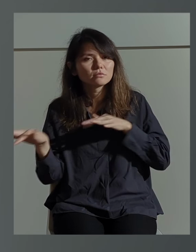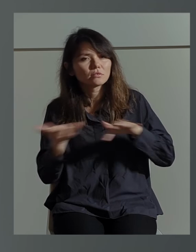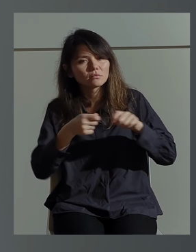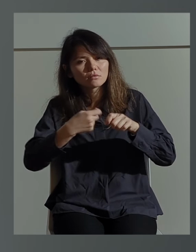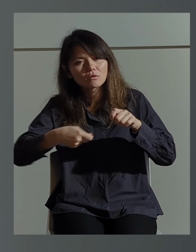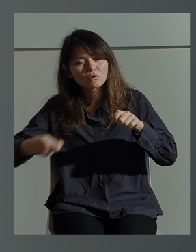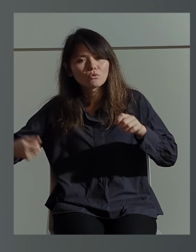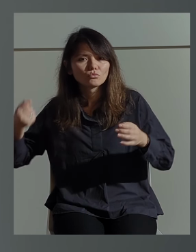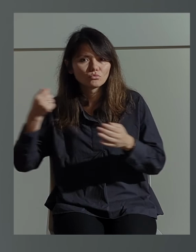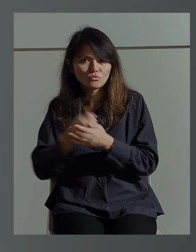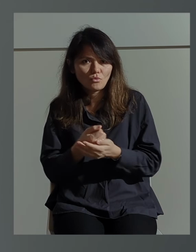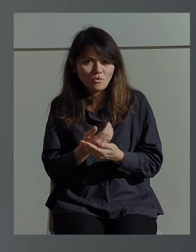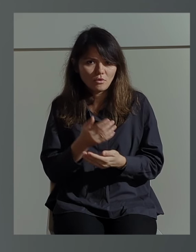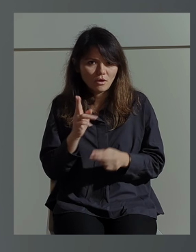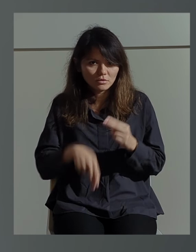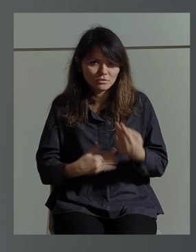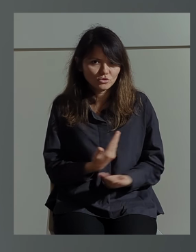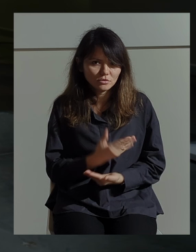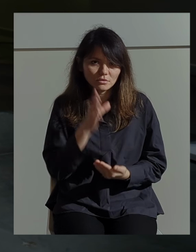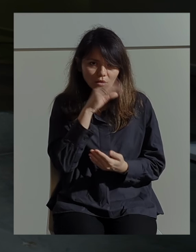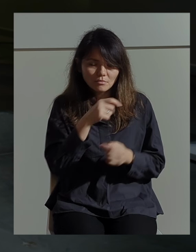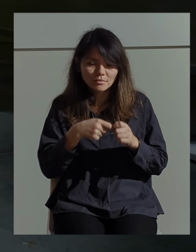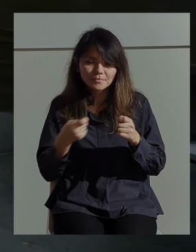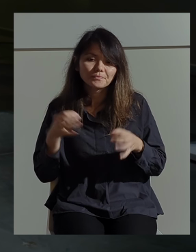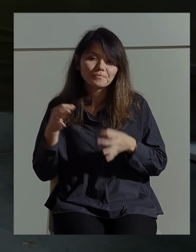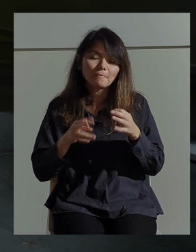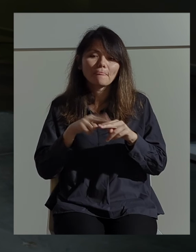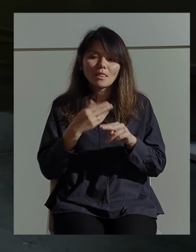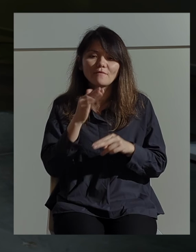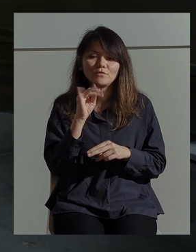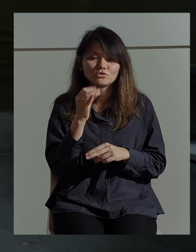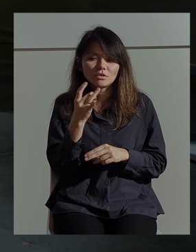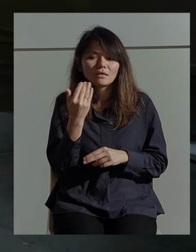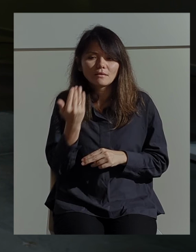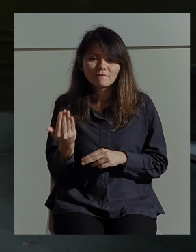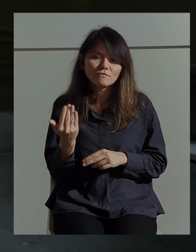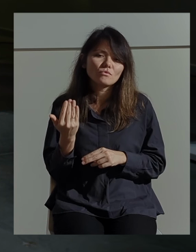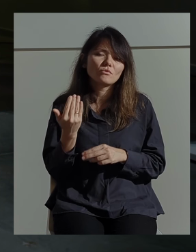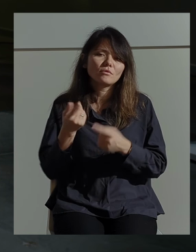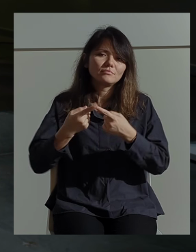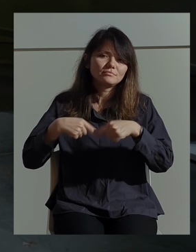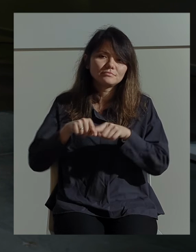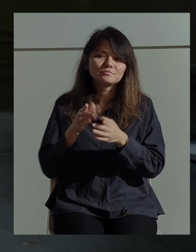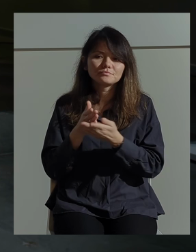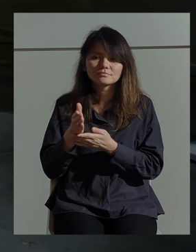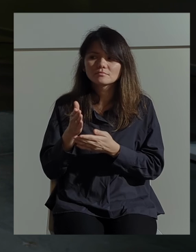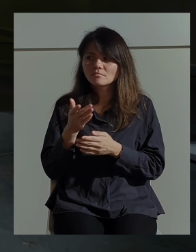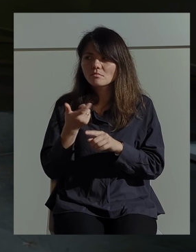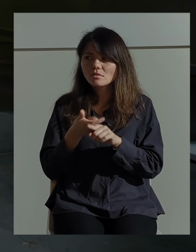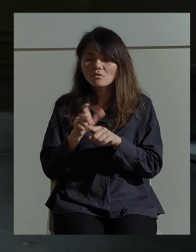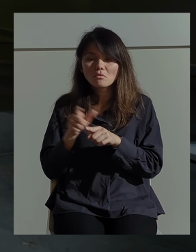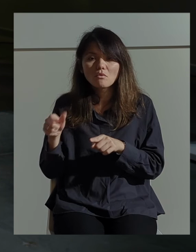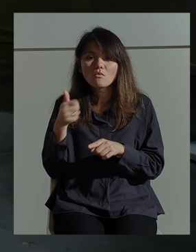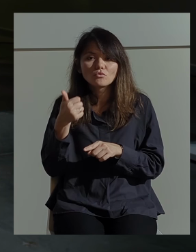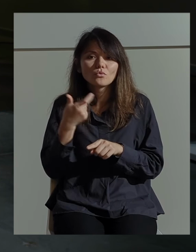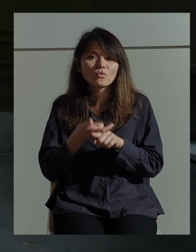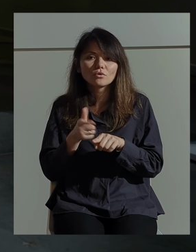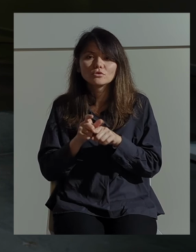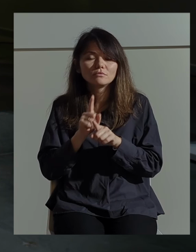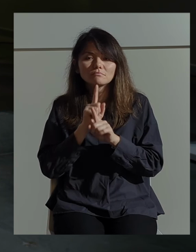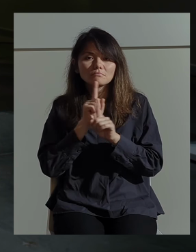и вот по мысли Фишера современные м неолиберальные институты и это очень парадоксальная мысль